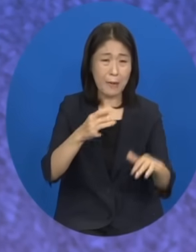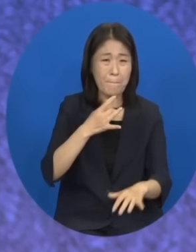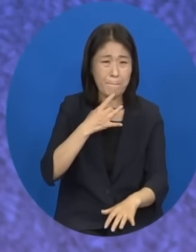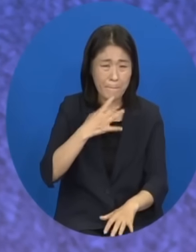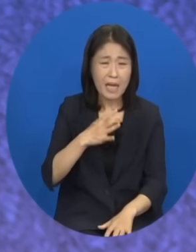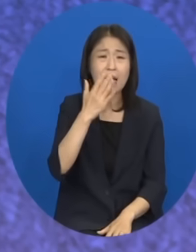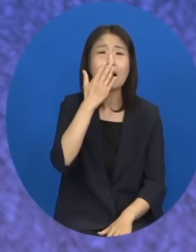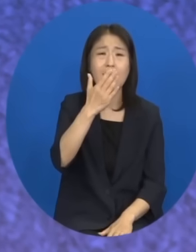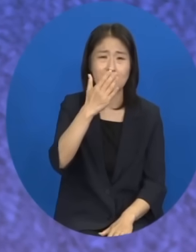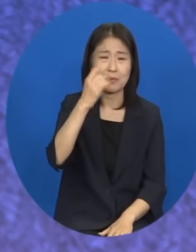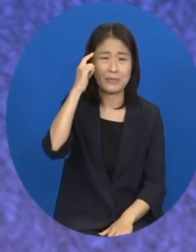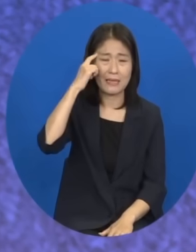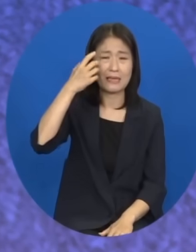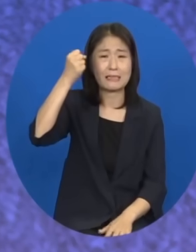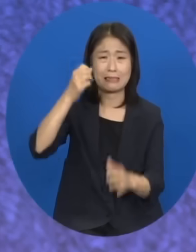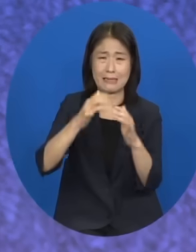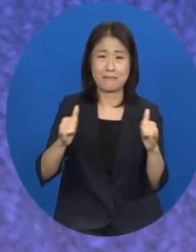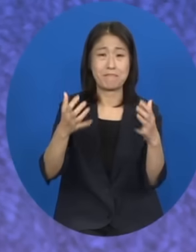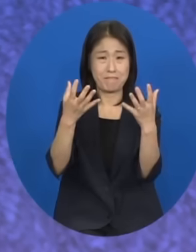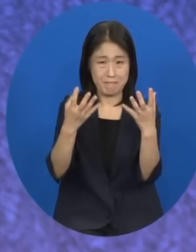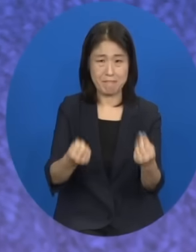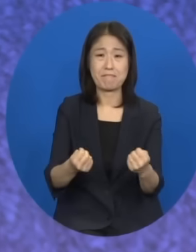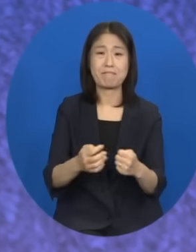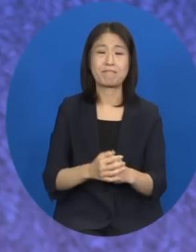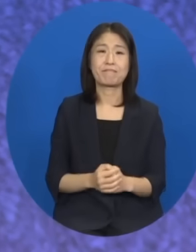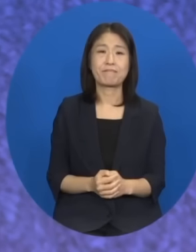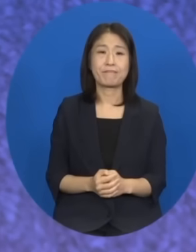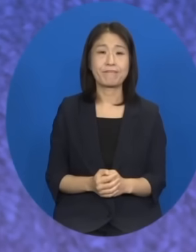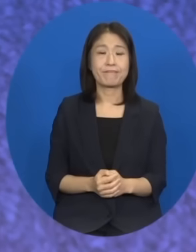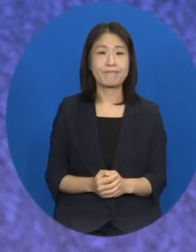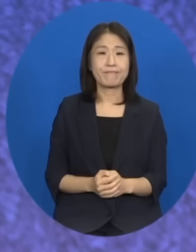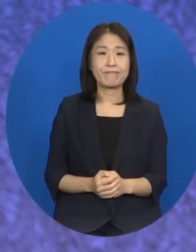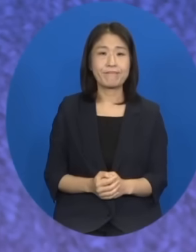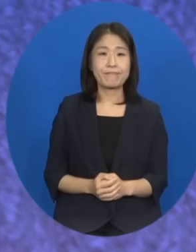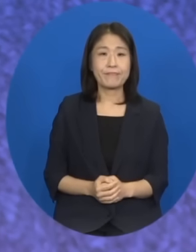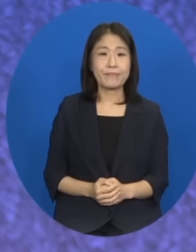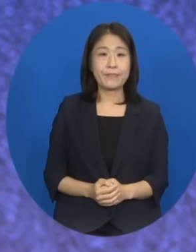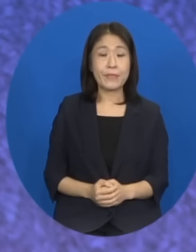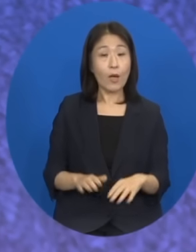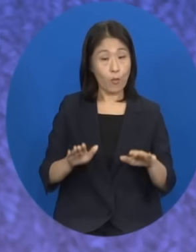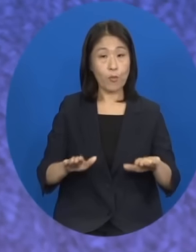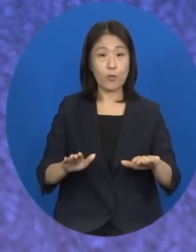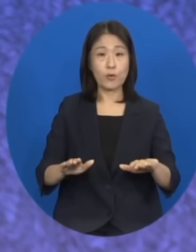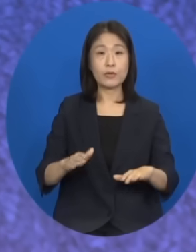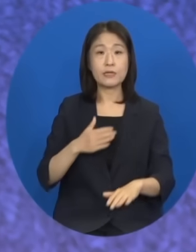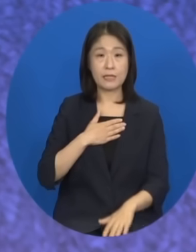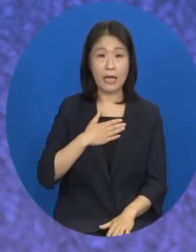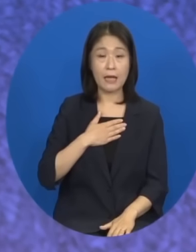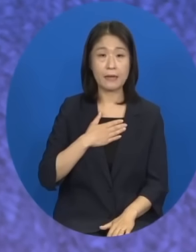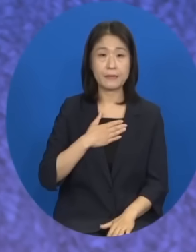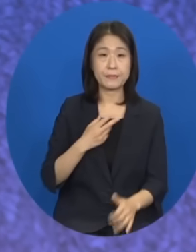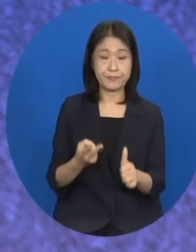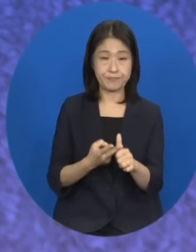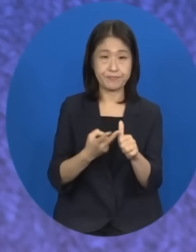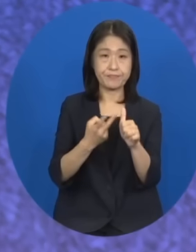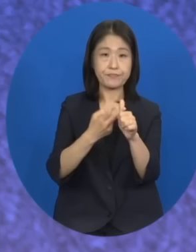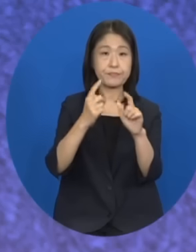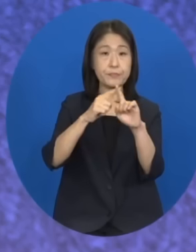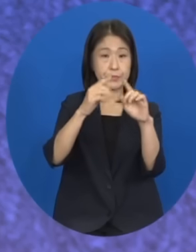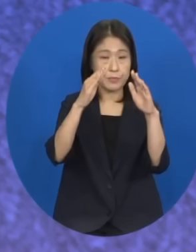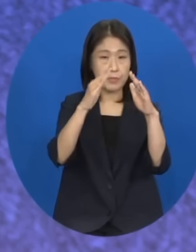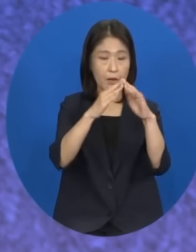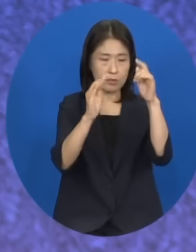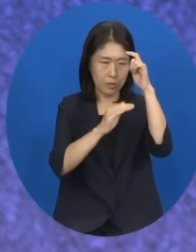그렇게 생각하시는 것 같아요. 그래서 오늘도 그 말씀을 선한 목적의 교우들에게